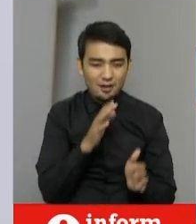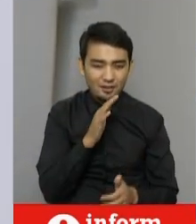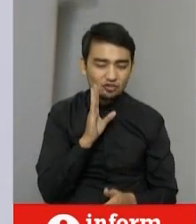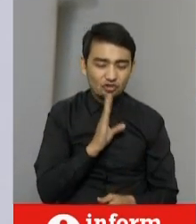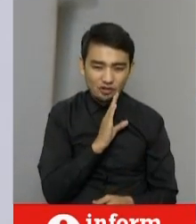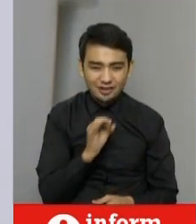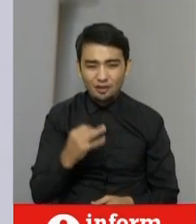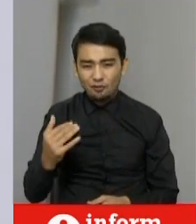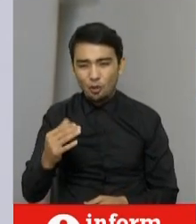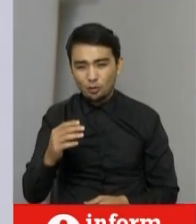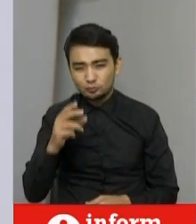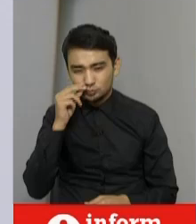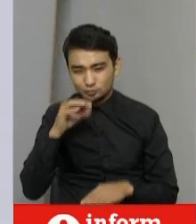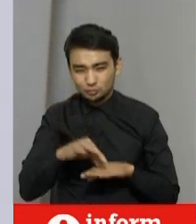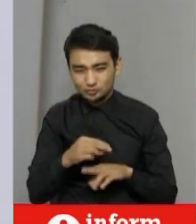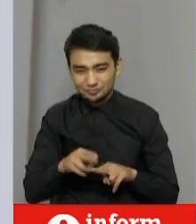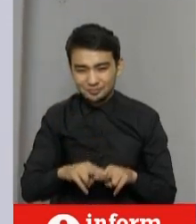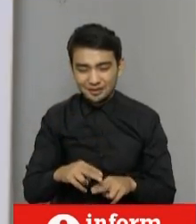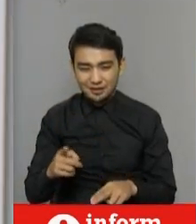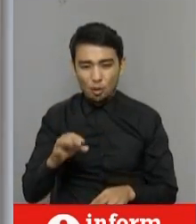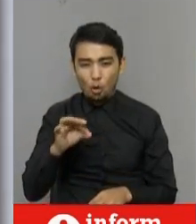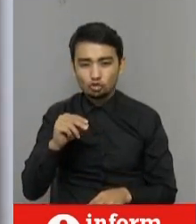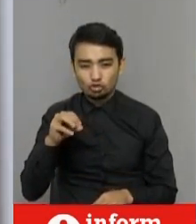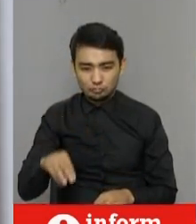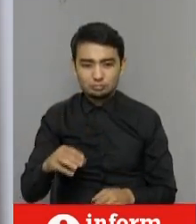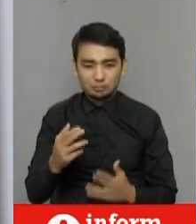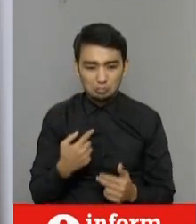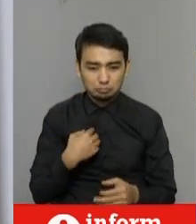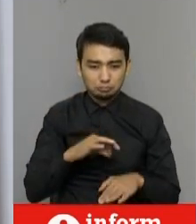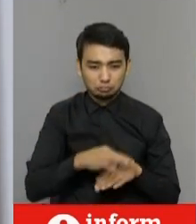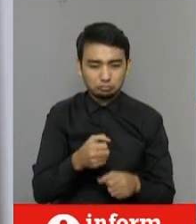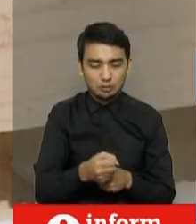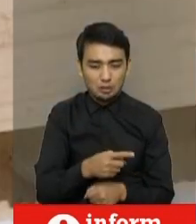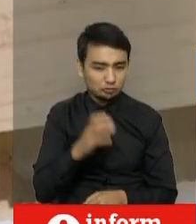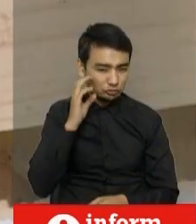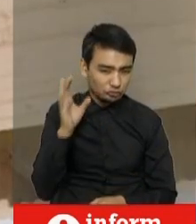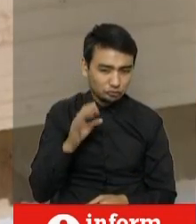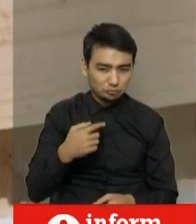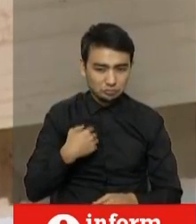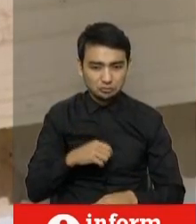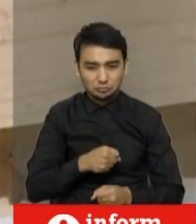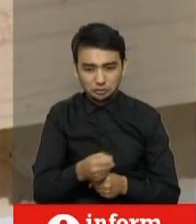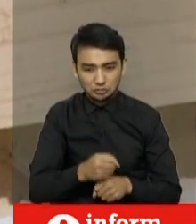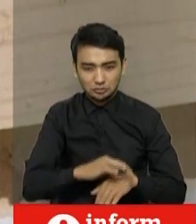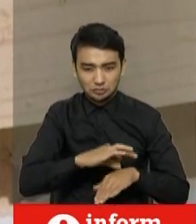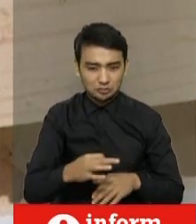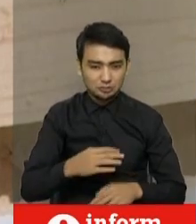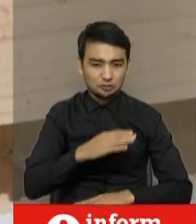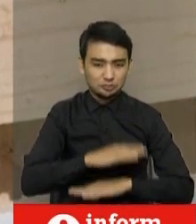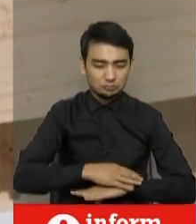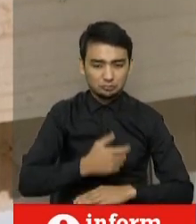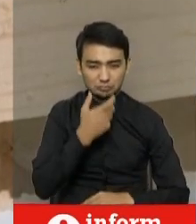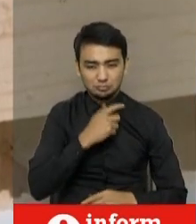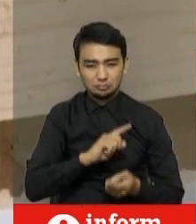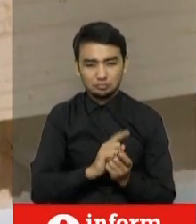жарастырған күйеуі қызды ұрғандарын мойындады. Олар тіл алмаған баланы білектің күшімен тәртіпке салмақ болдық деп